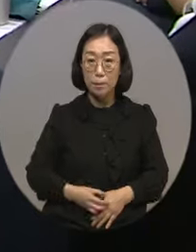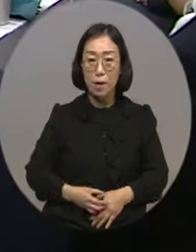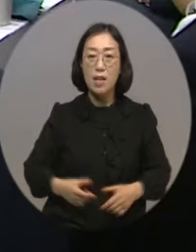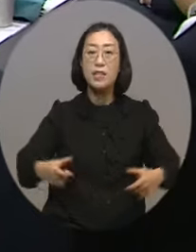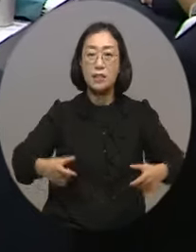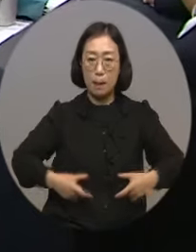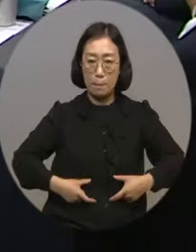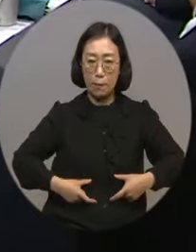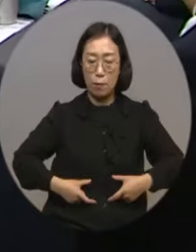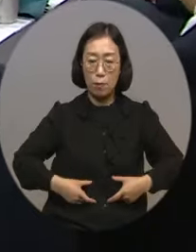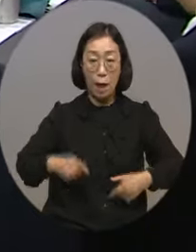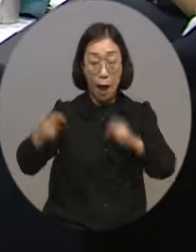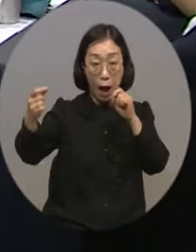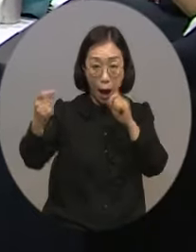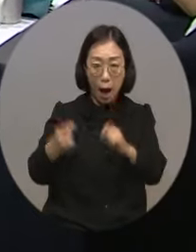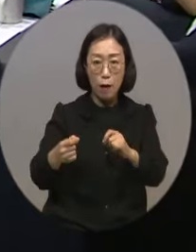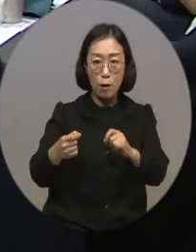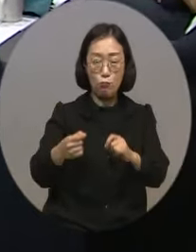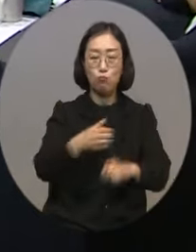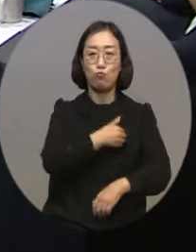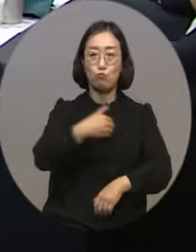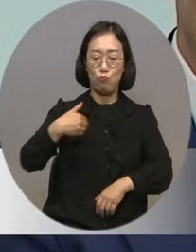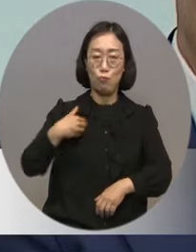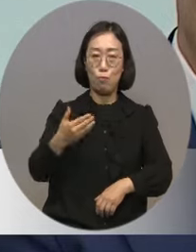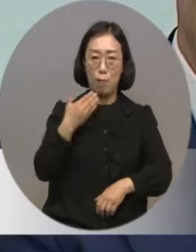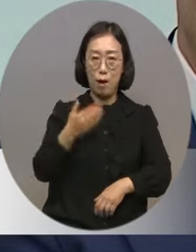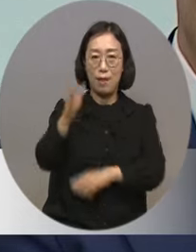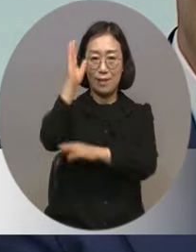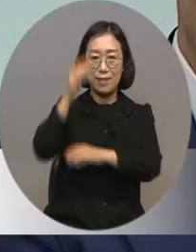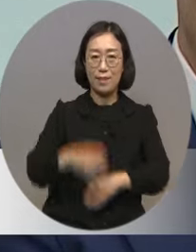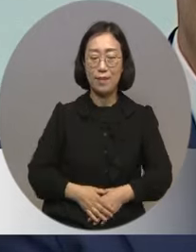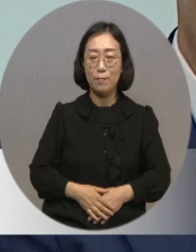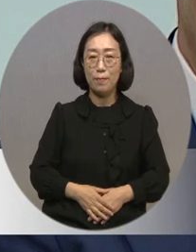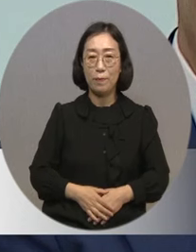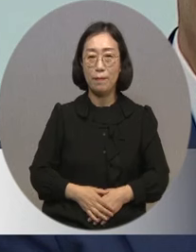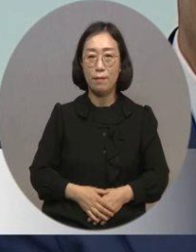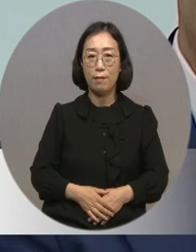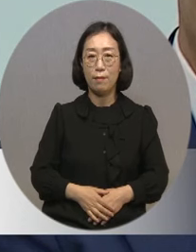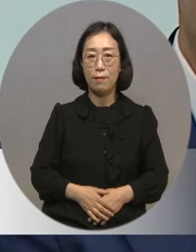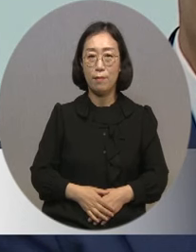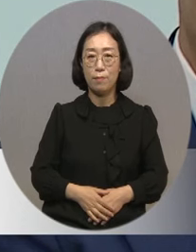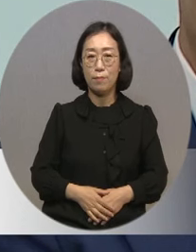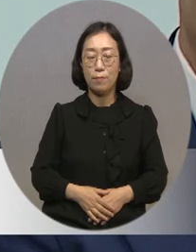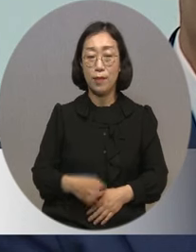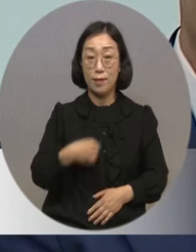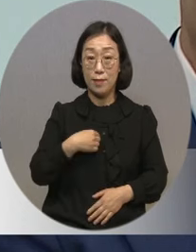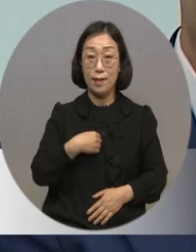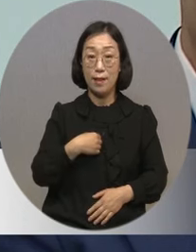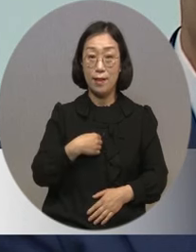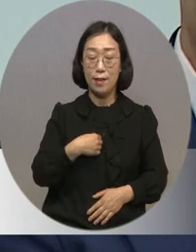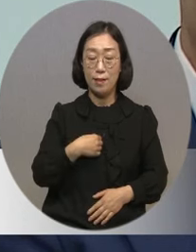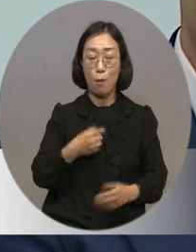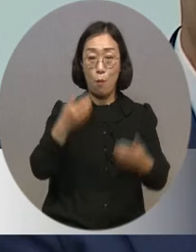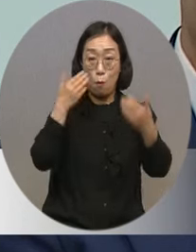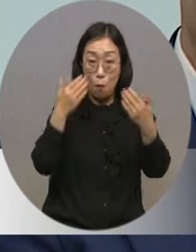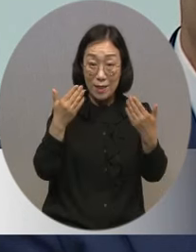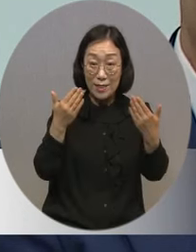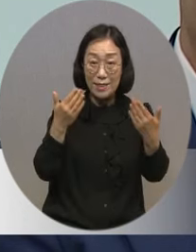다가오는 대결에서 자신감을 드러냈습니다. 제가 가지고 있는 소신 중에